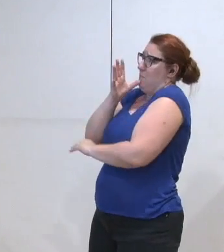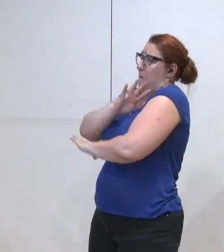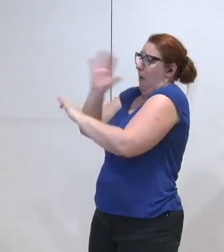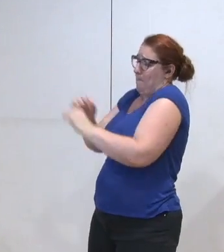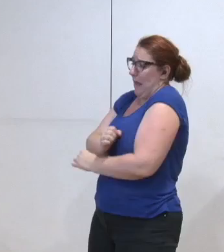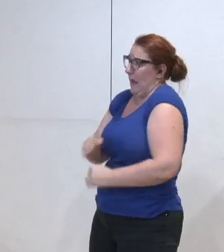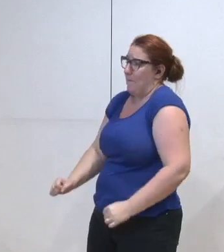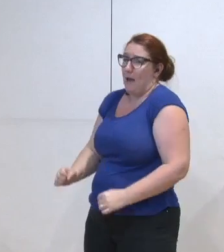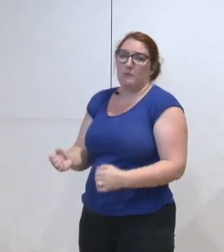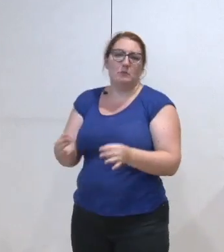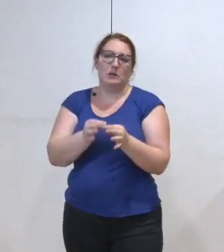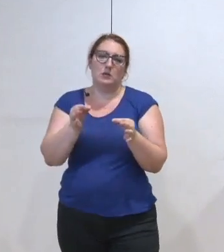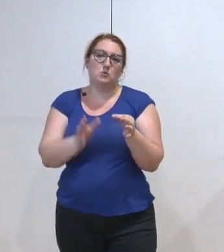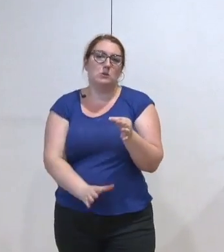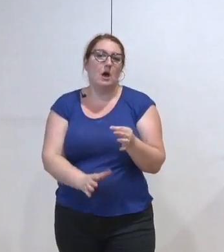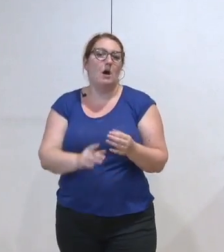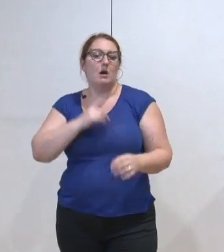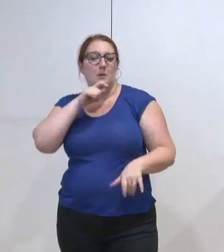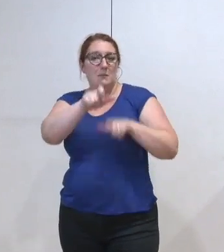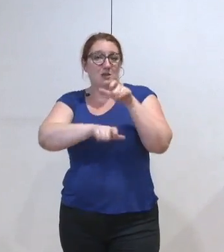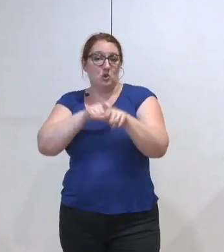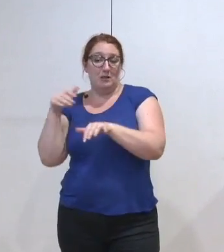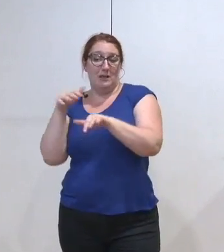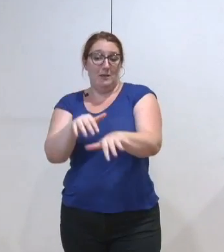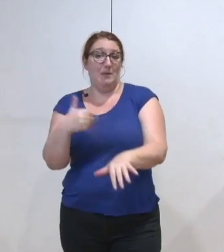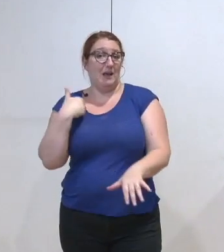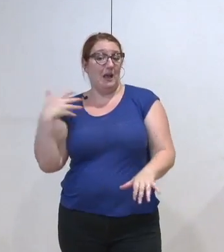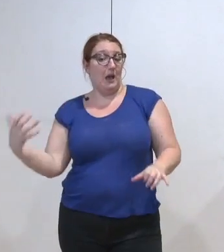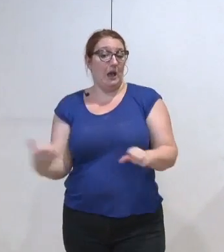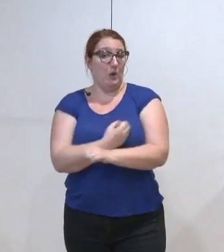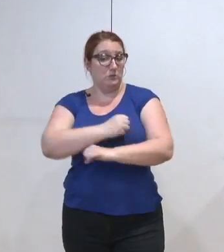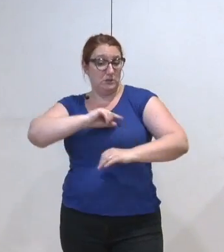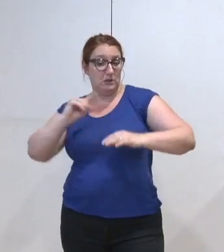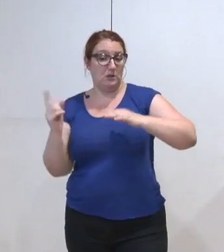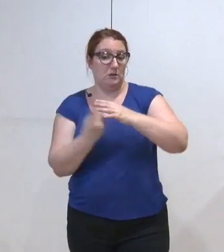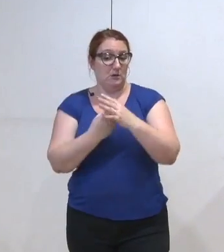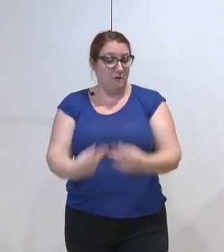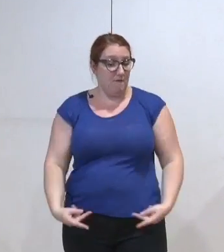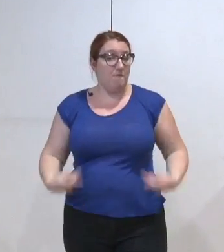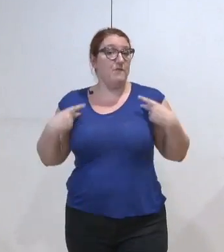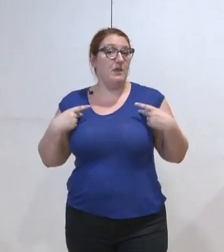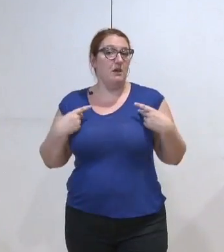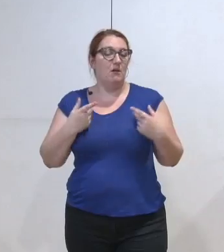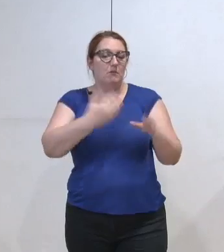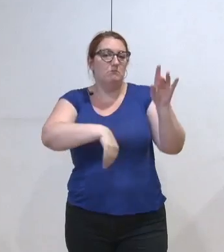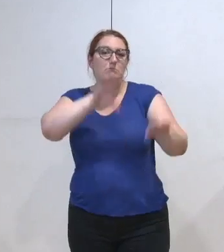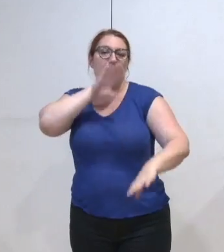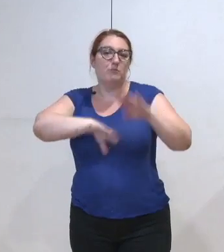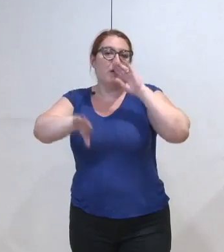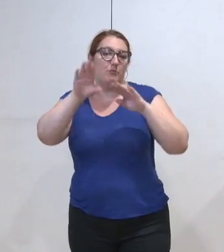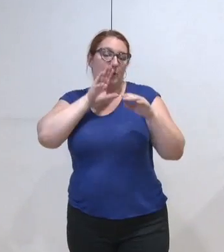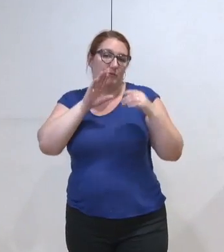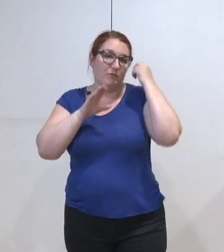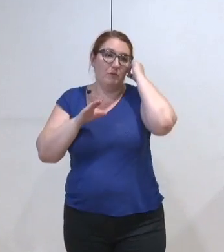vous ne faites que diminuer les droits de ceux des immigrés qui ont réussi pourtant leur vie chez nous souvent à force de